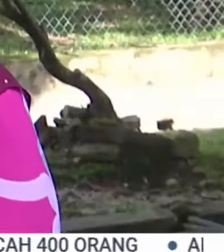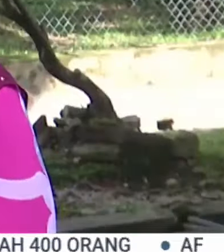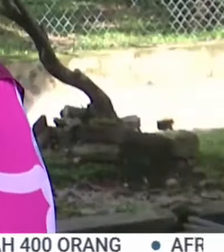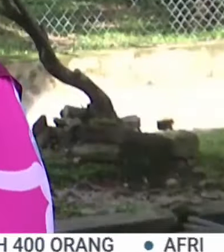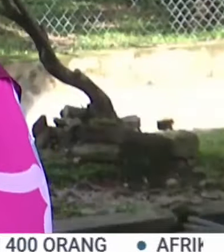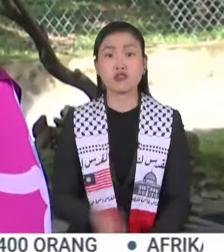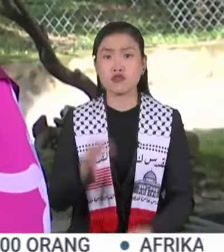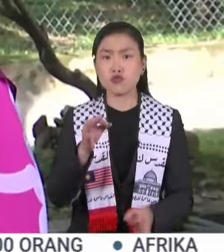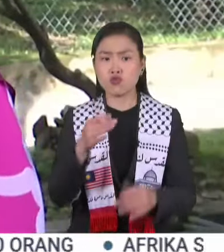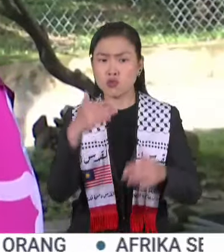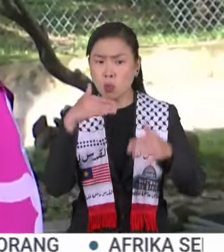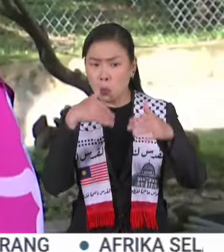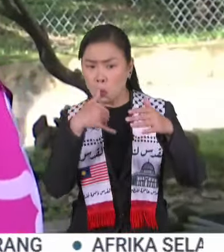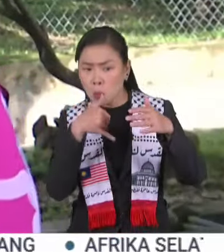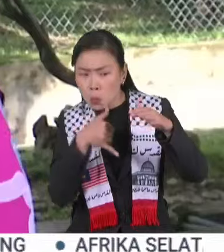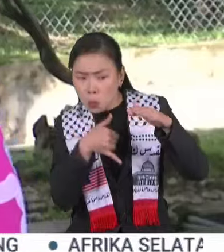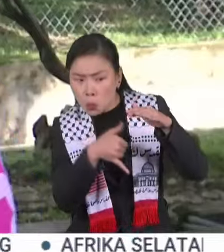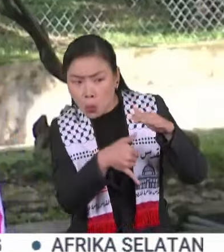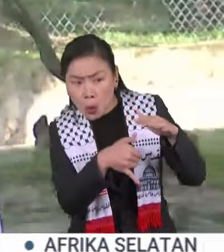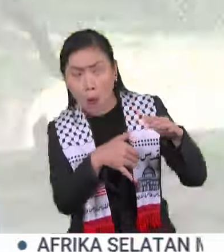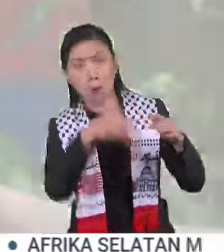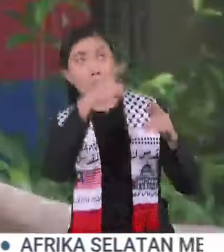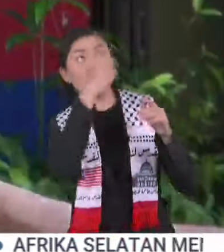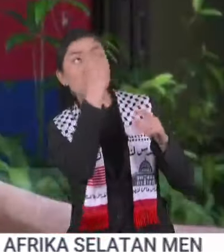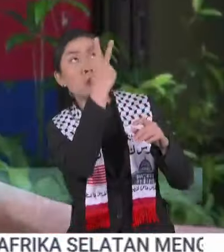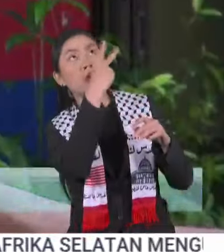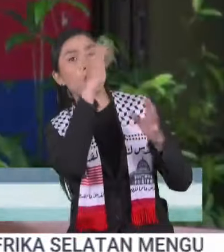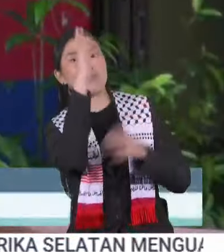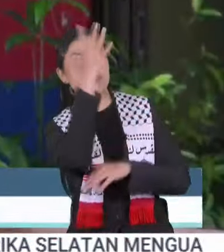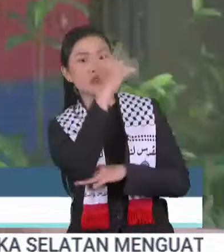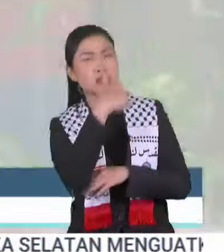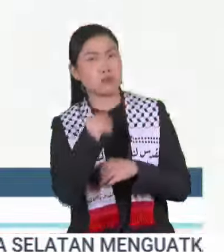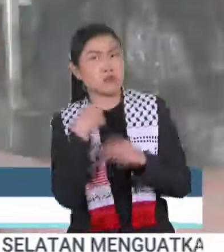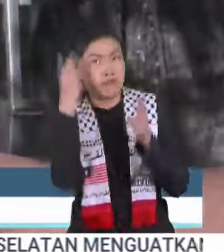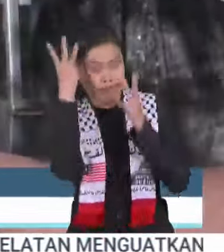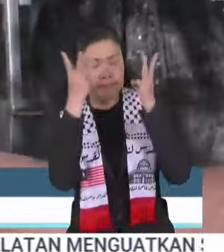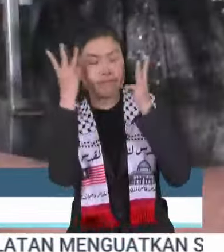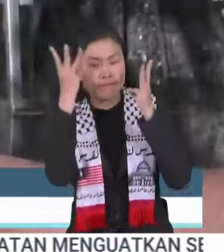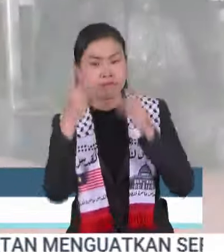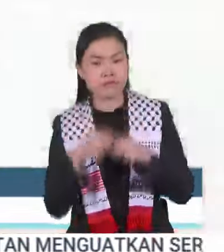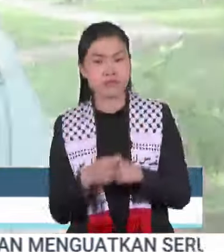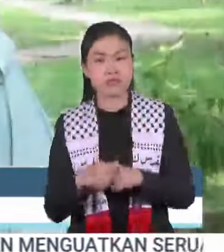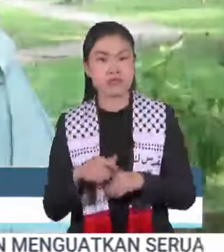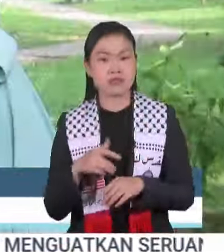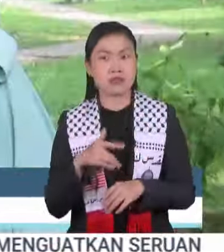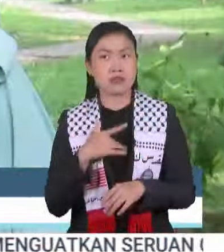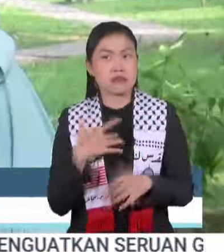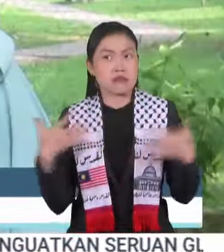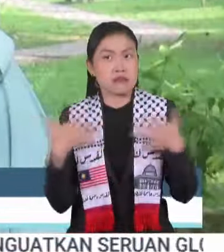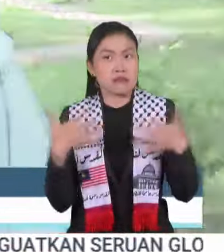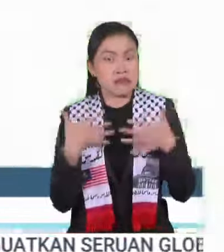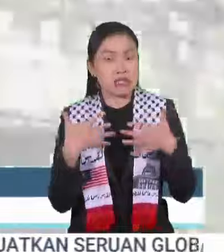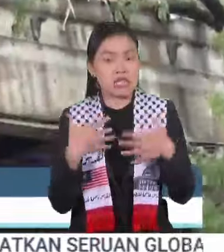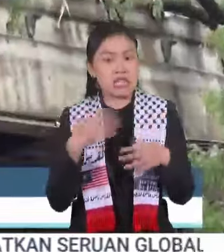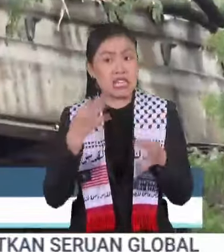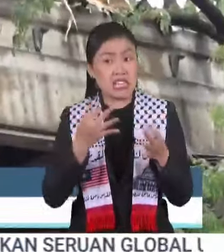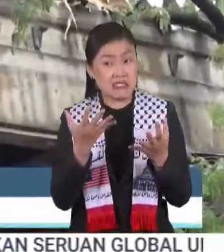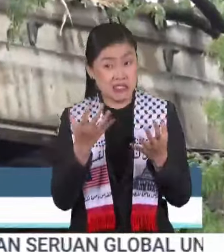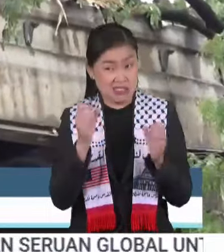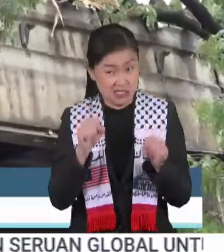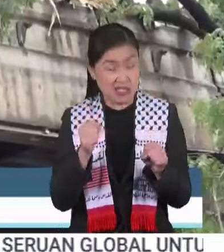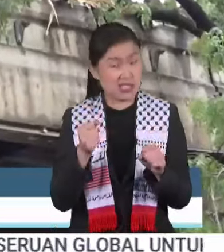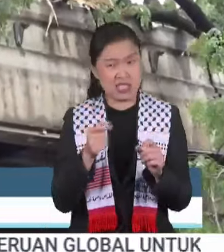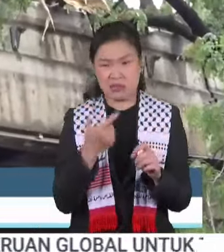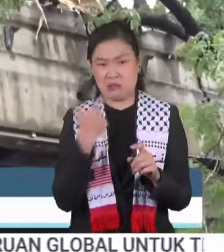Kalau lalu bawah pokok memang saya aku dah agak macam teringatlah kes-kes tersebut. Benda tu agak merisaukan. Rasa fobia. Kalau boleh nak elak kawasan itulah.